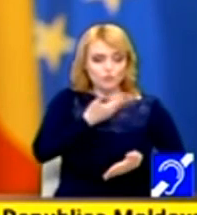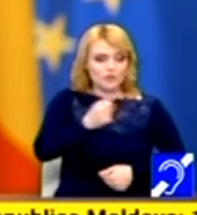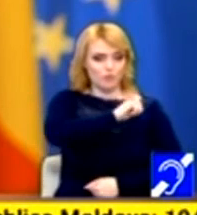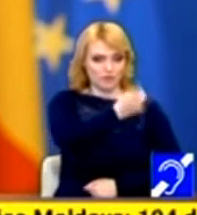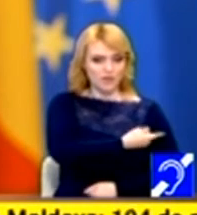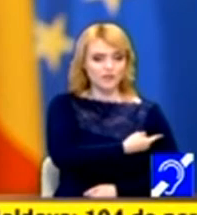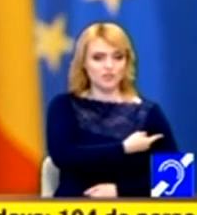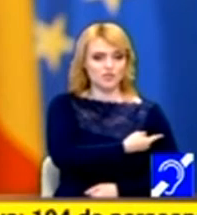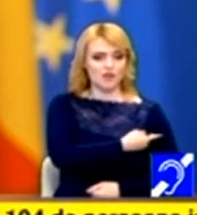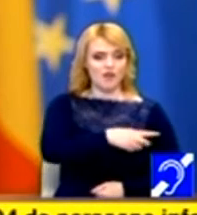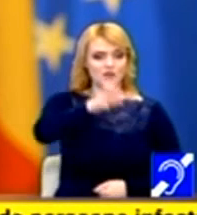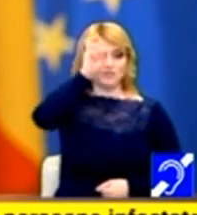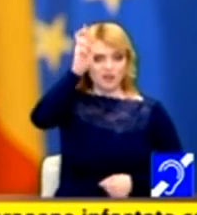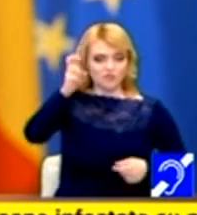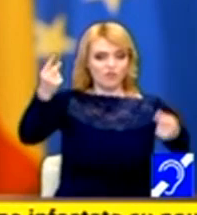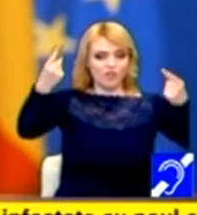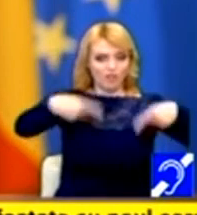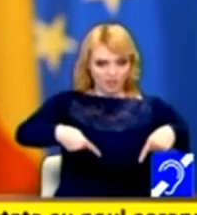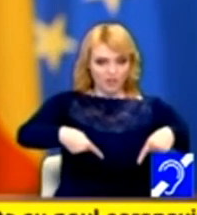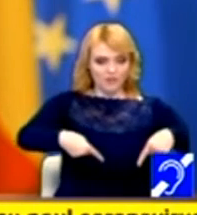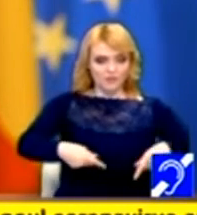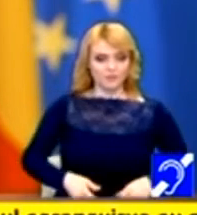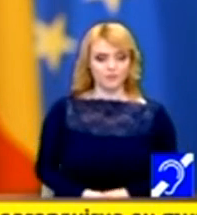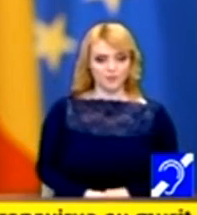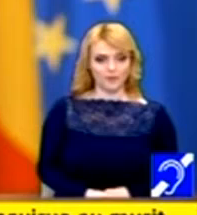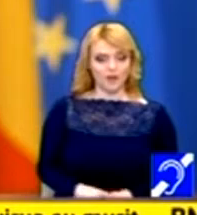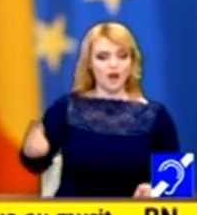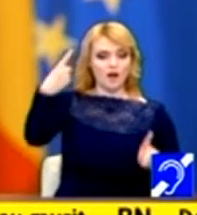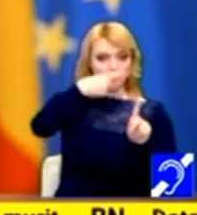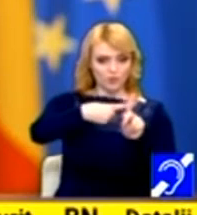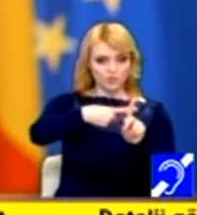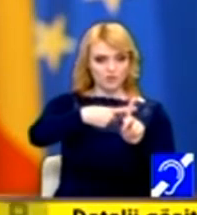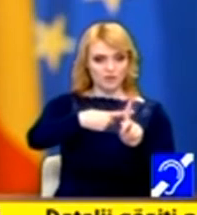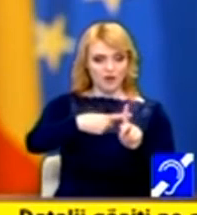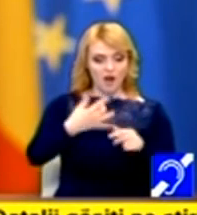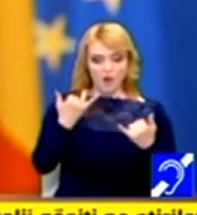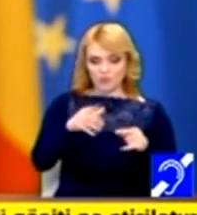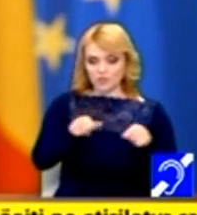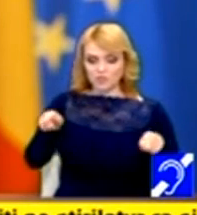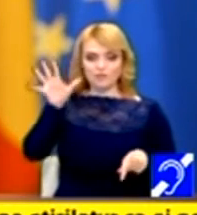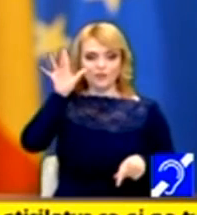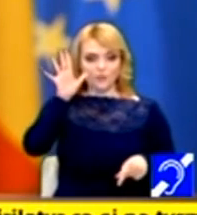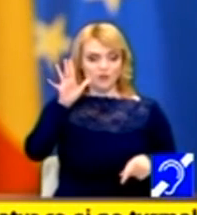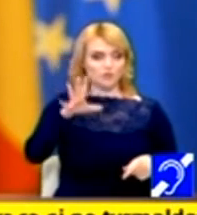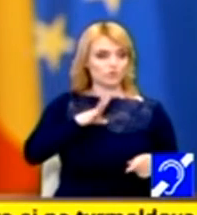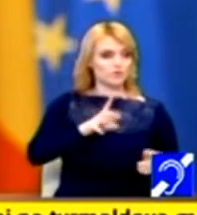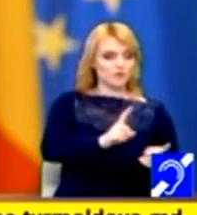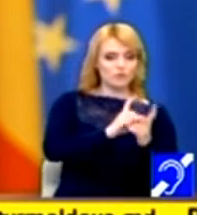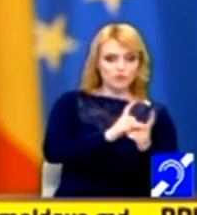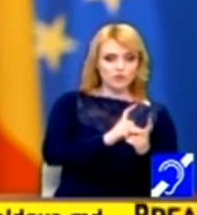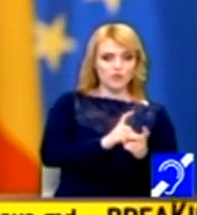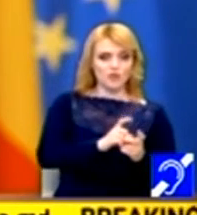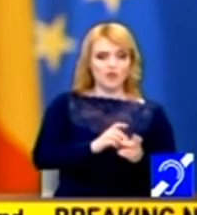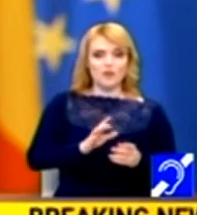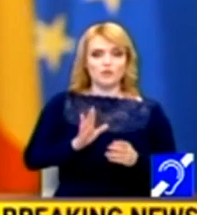puternice, statul se îndoaie. În plus, în această perioadă ne-am confruntat și